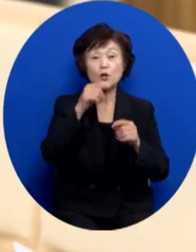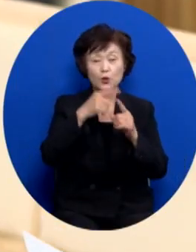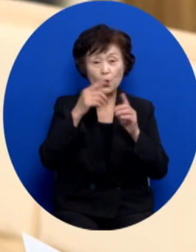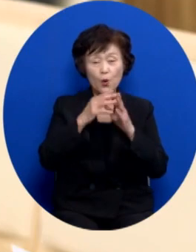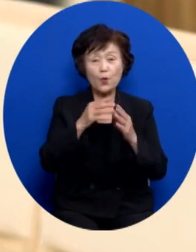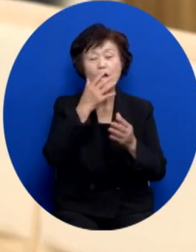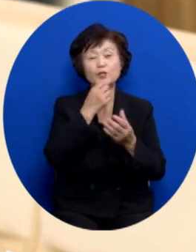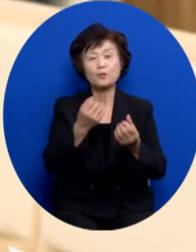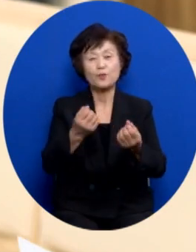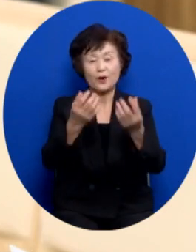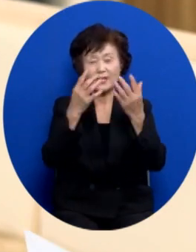사를 전했습니다